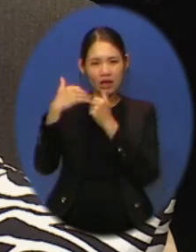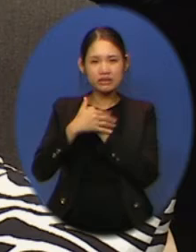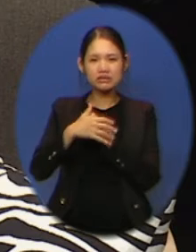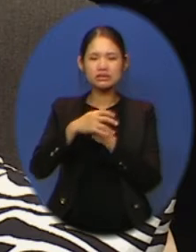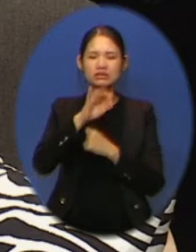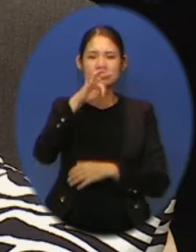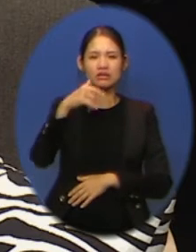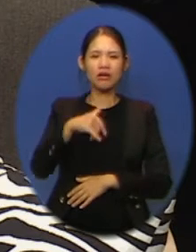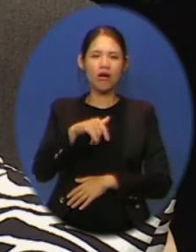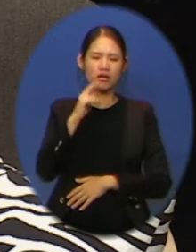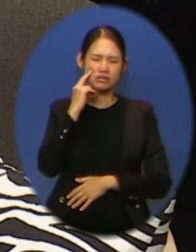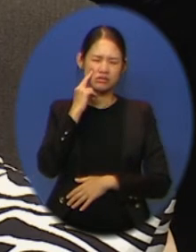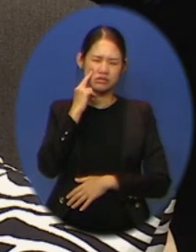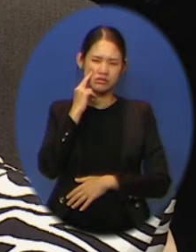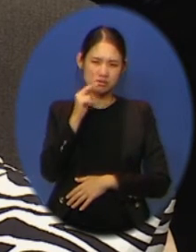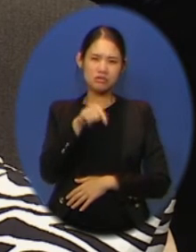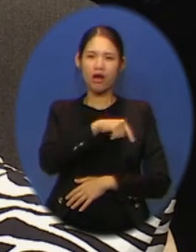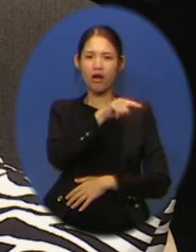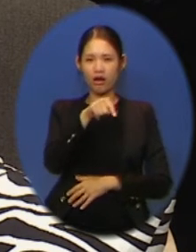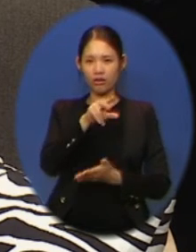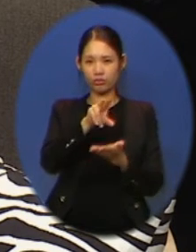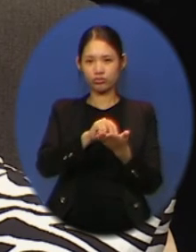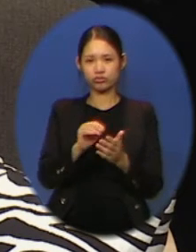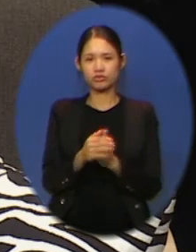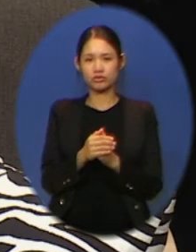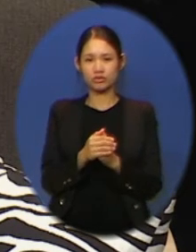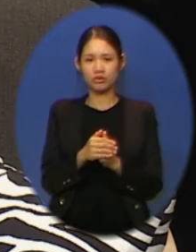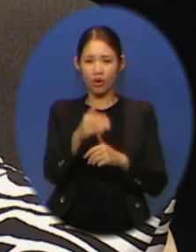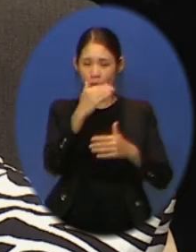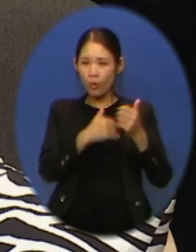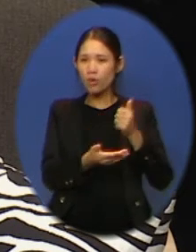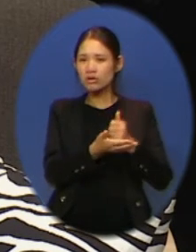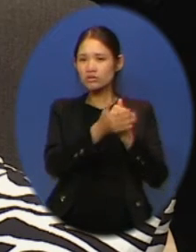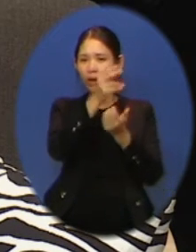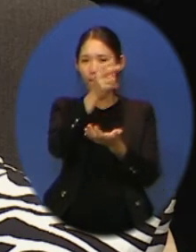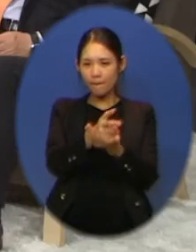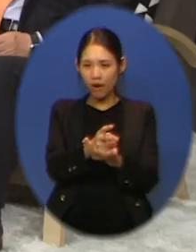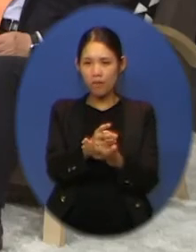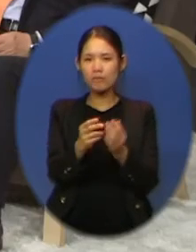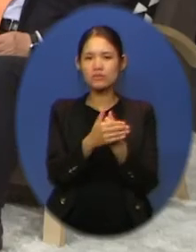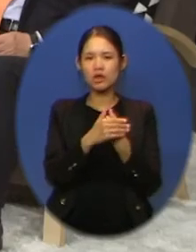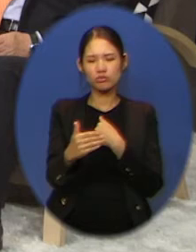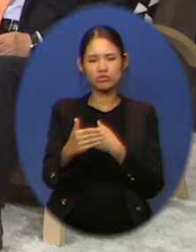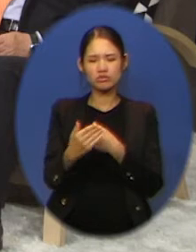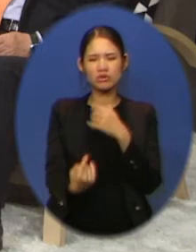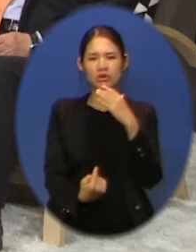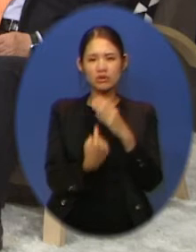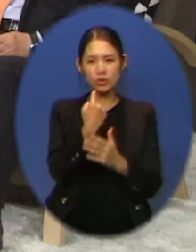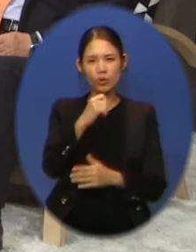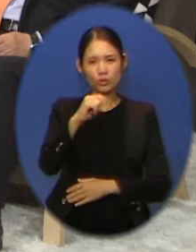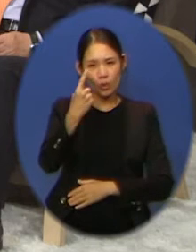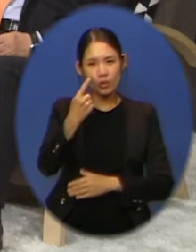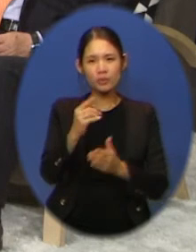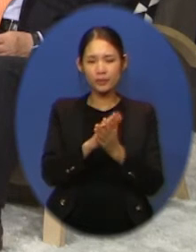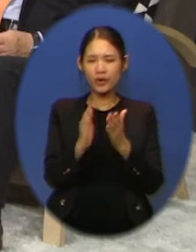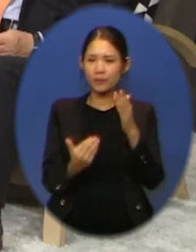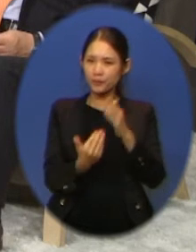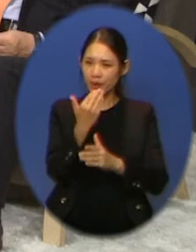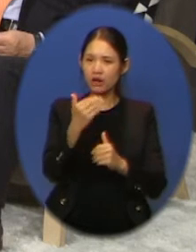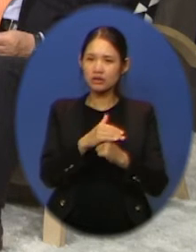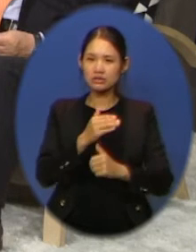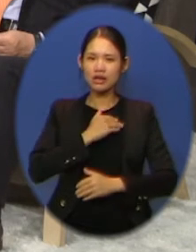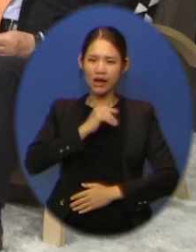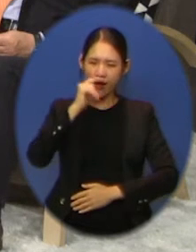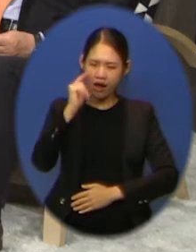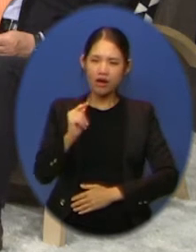난 이게 심각한 문제가 없고 이게 모든 것이 공천제도에서 나온 것 같아요. 그래서 제가 강력히 주장하는